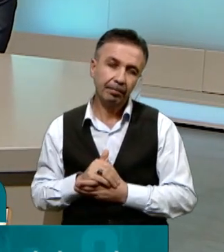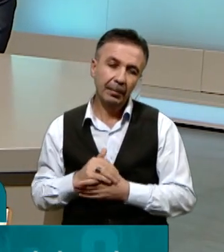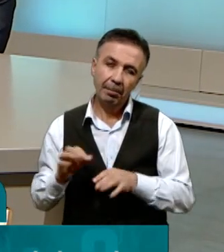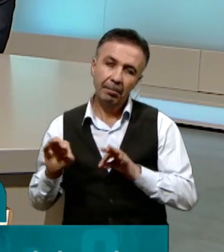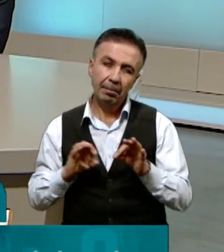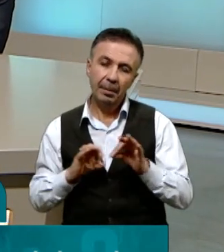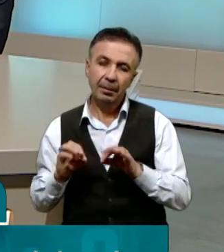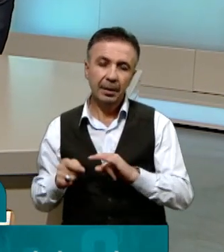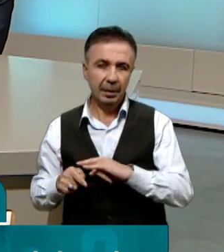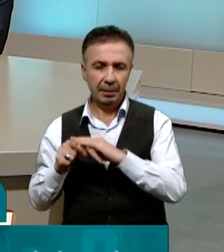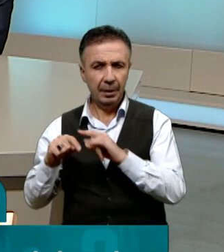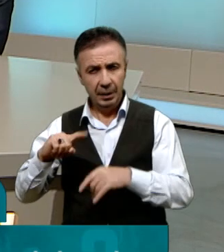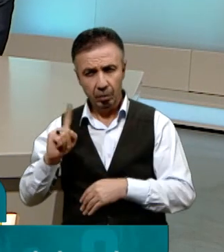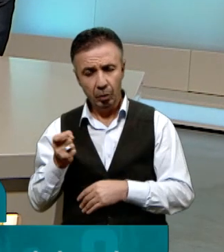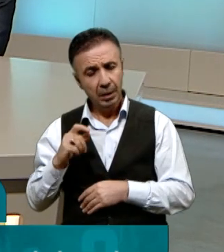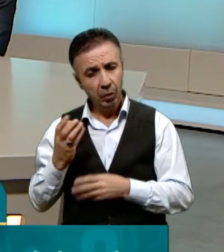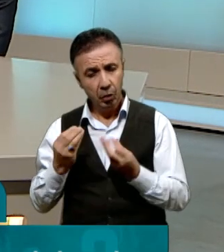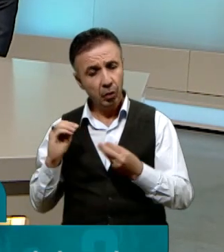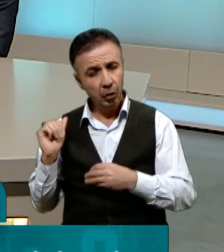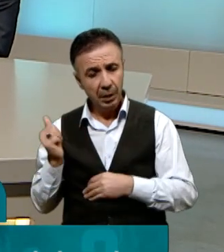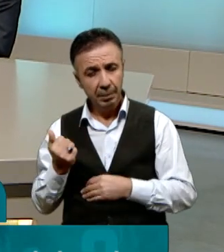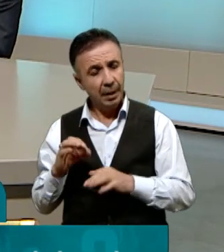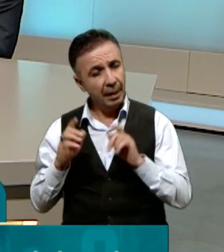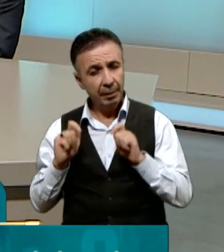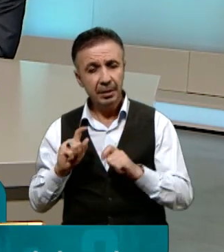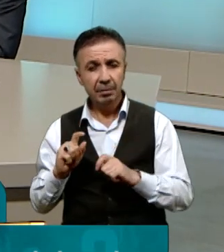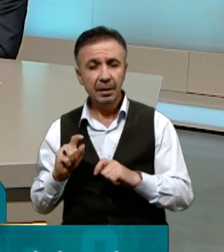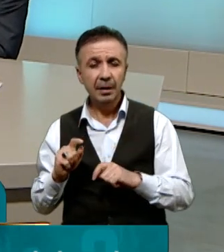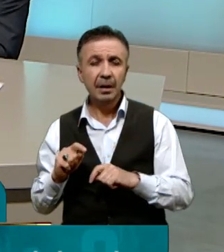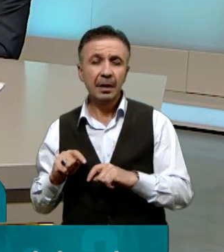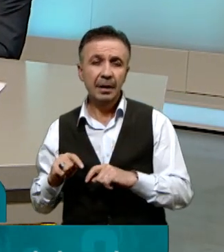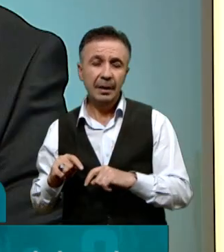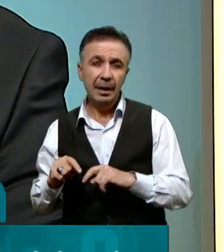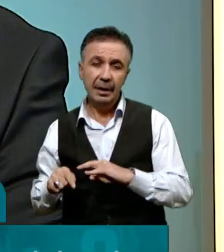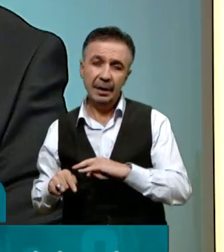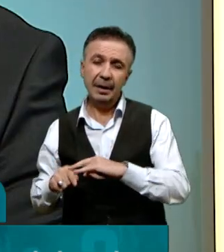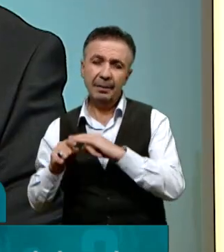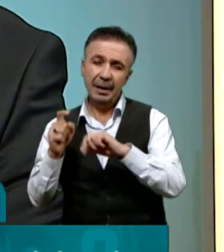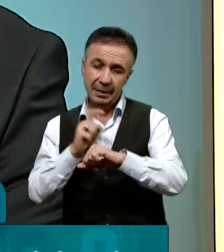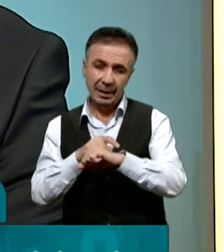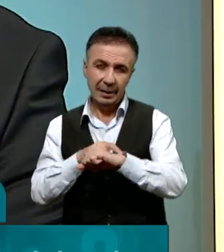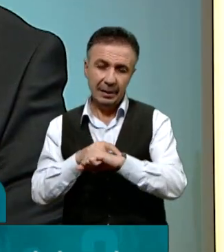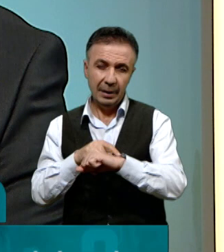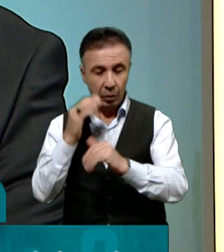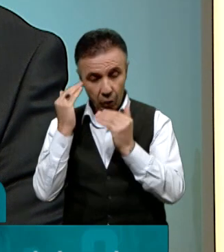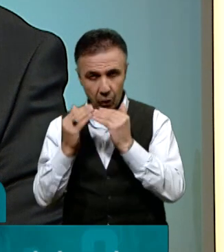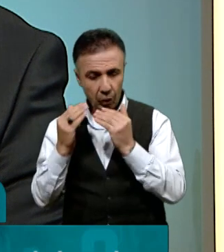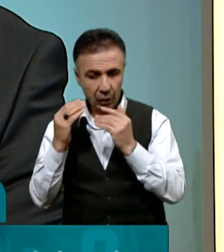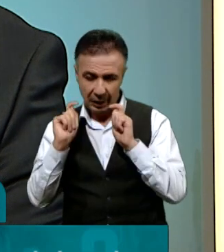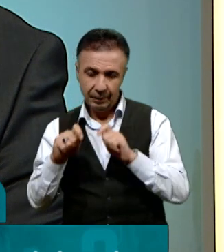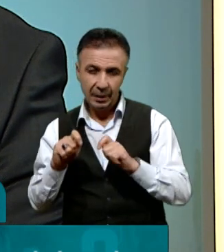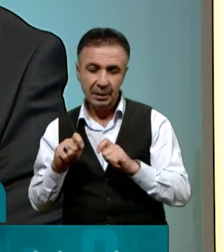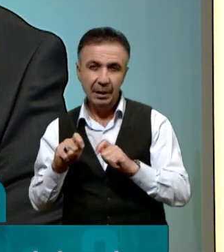planlamasında kıbleyi de tespit etmek önemlidir. Ne yaparız? Kıble saatini esas alırız. Kıble saatinde biz